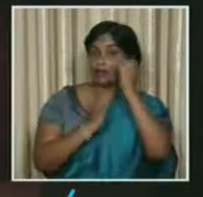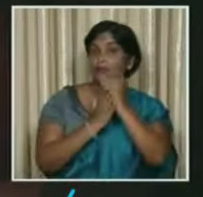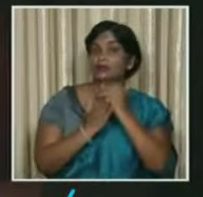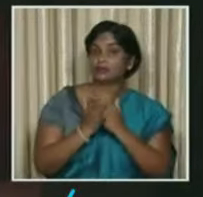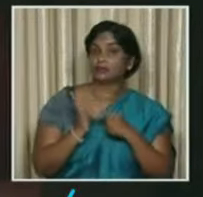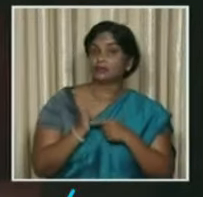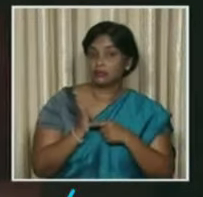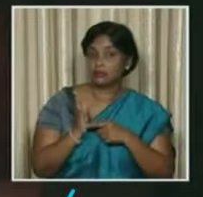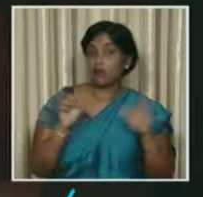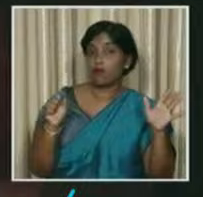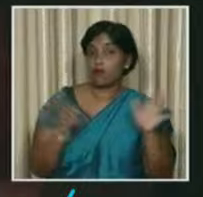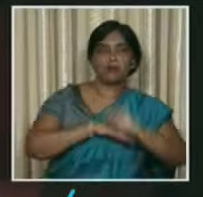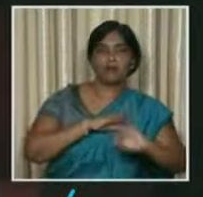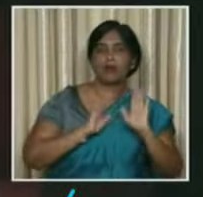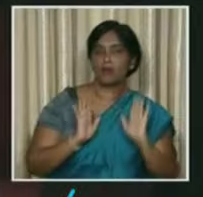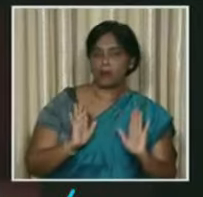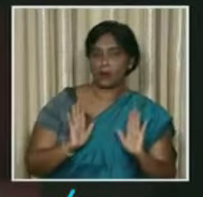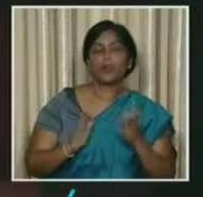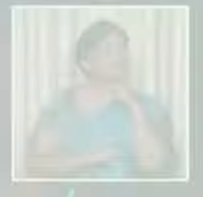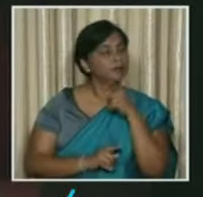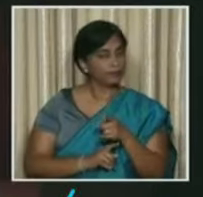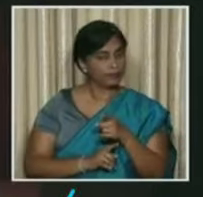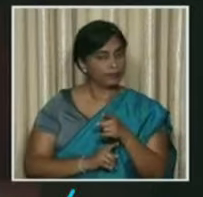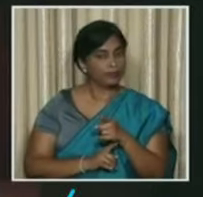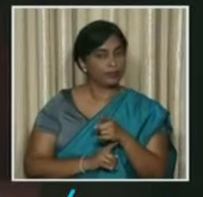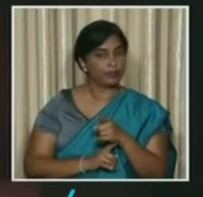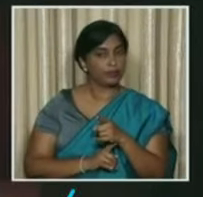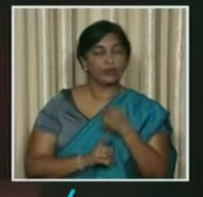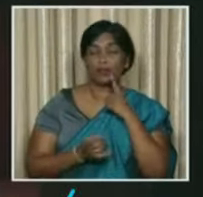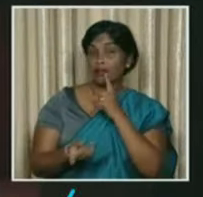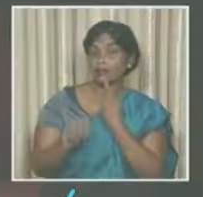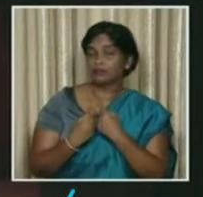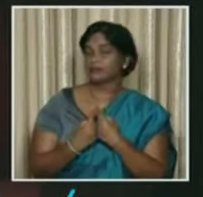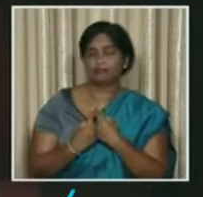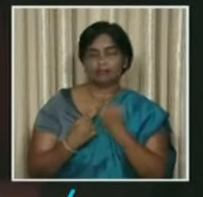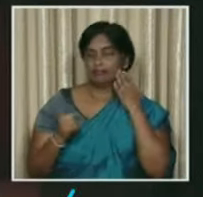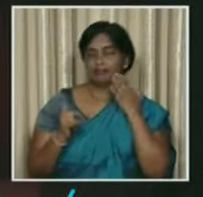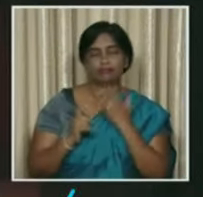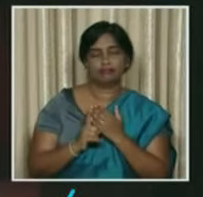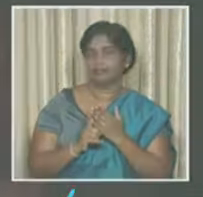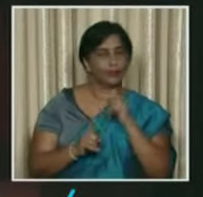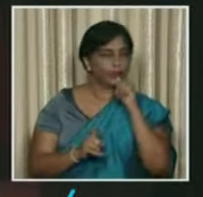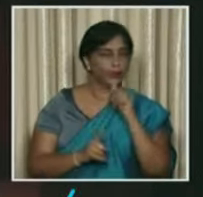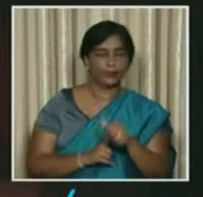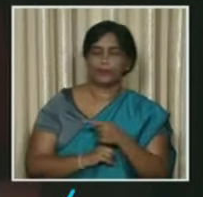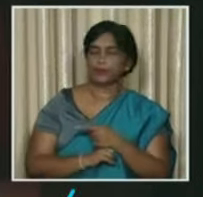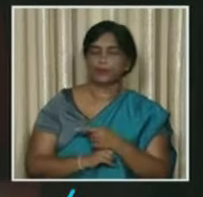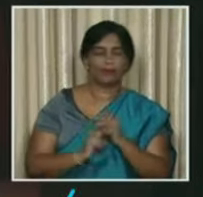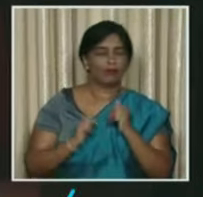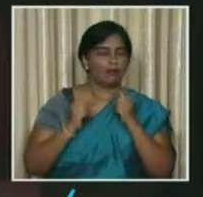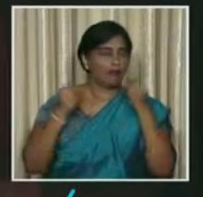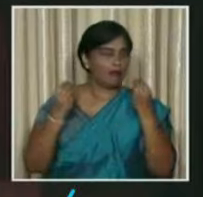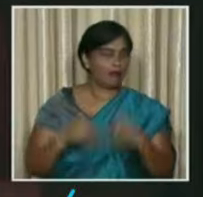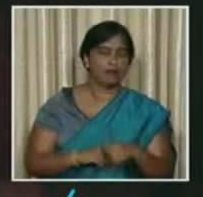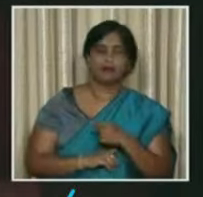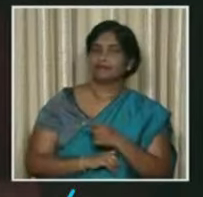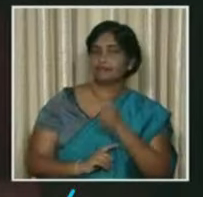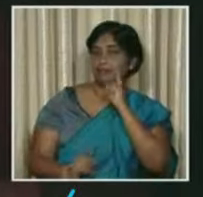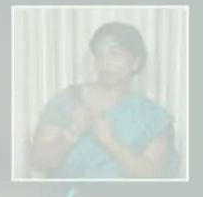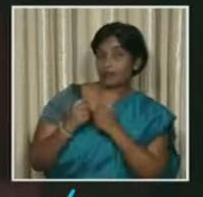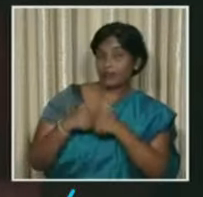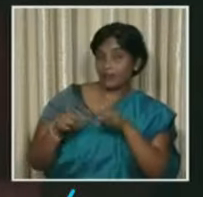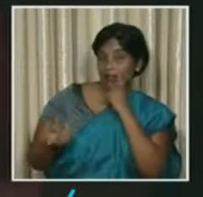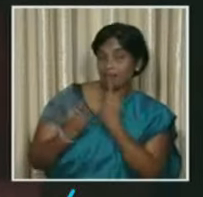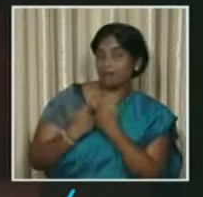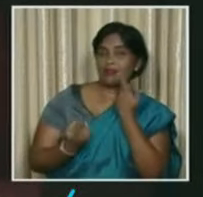යෝජනාවල සම්පූර්ණත්වයක් තියෙන්නට ඕන. ඔබතුමන්ලාගේ ඉවැලියුේෂන් කියන එක ගැන සම්පූර්ණ අසාර්ථක භාවයක් තියෙන්නේ. ඉවැලියුේෂන් උත්